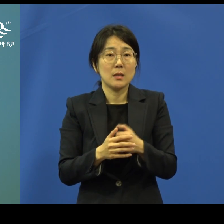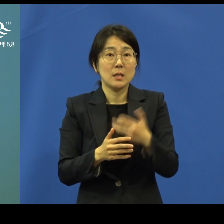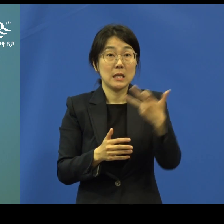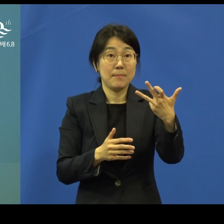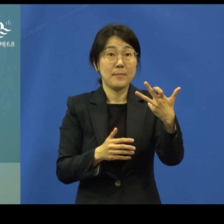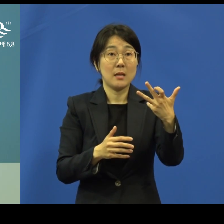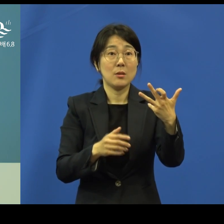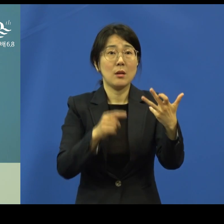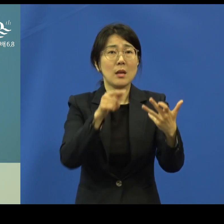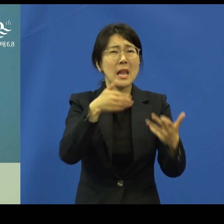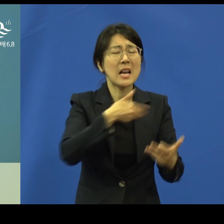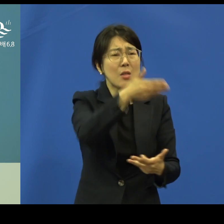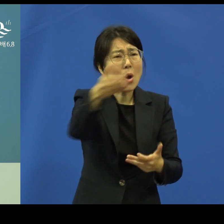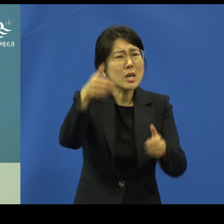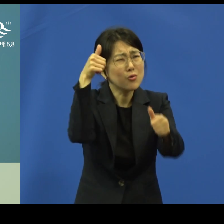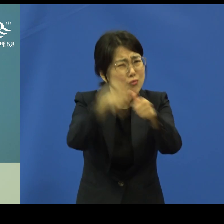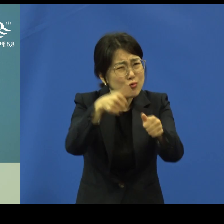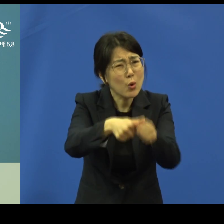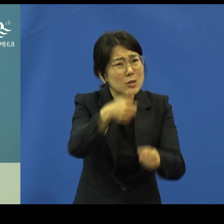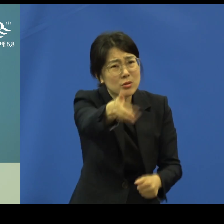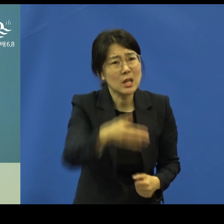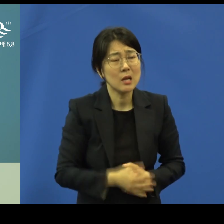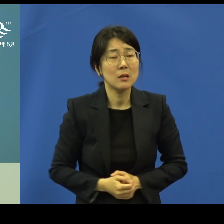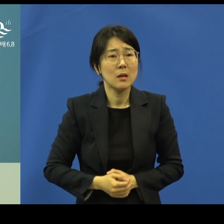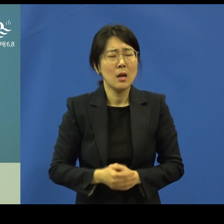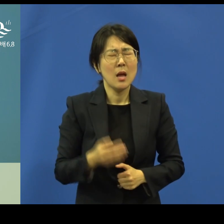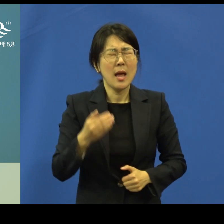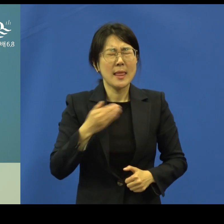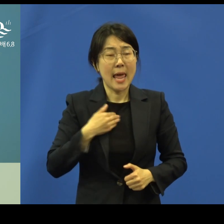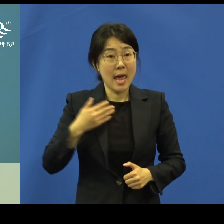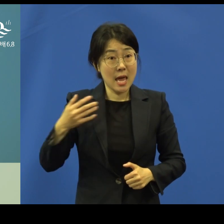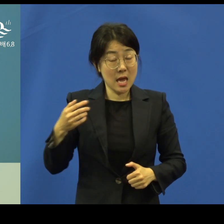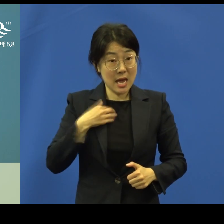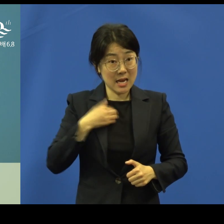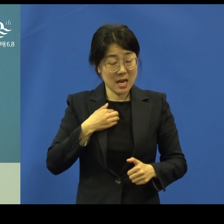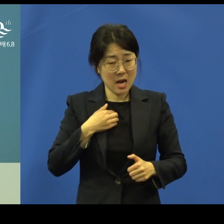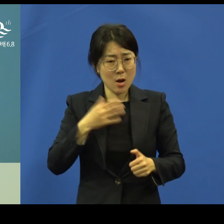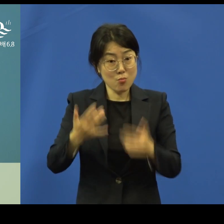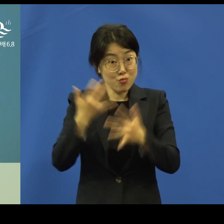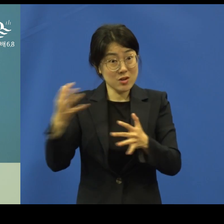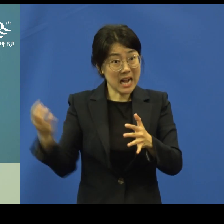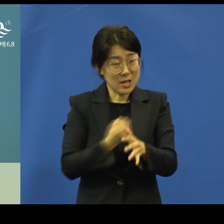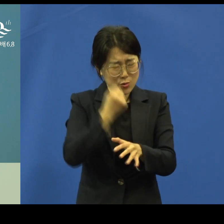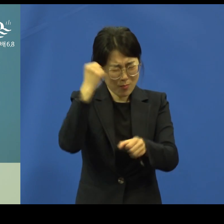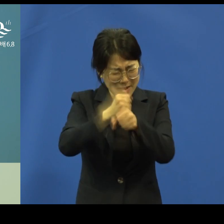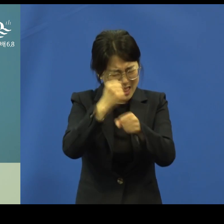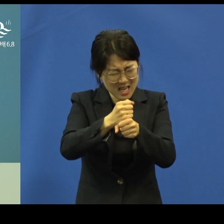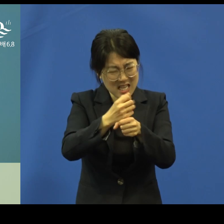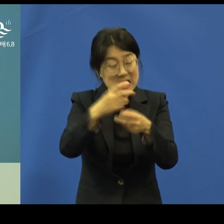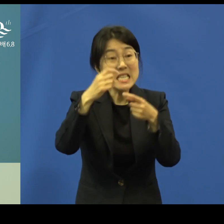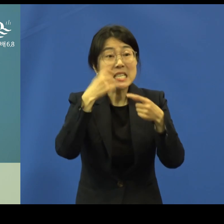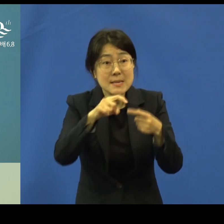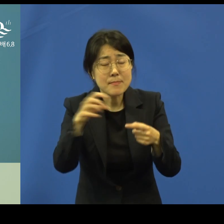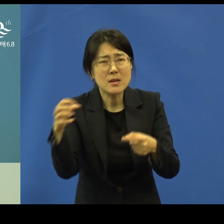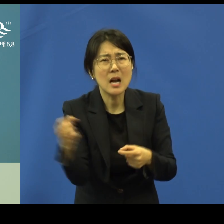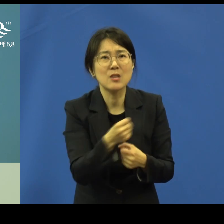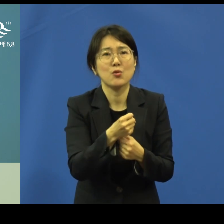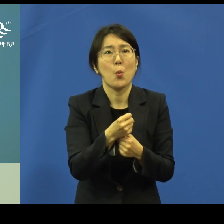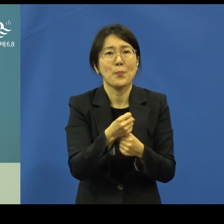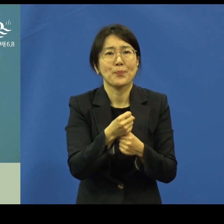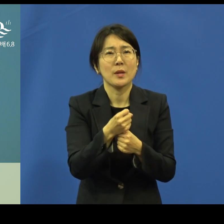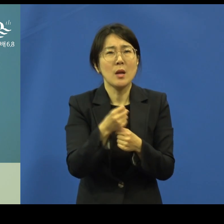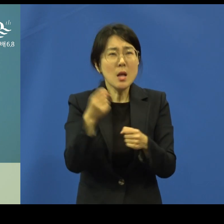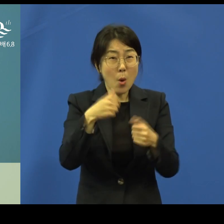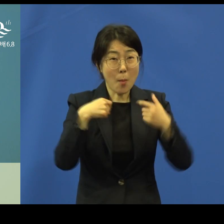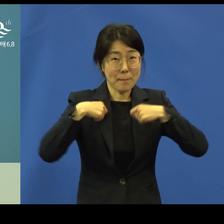이렇게 얘기하죠. 내가 너를 권하노니 내게서 불로 연단한 금을 사서 부유하게 하고 흰옷을 사서 입어 벌거벗은 수치를 보이지